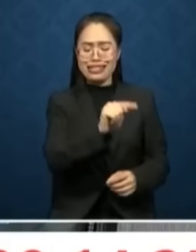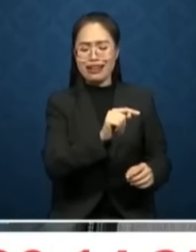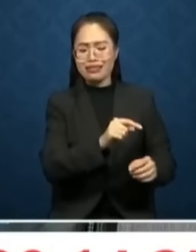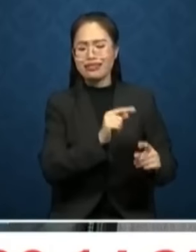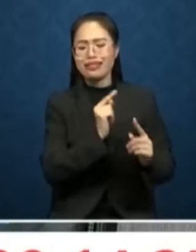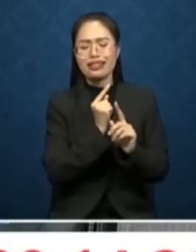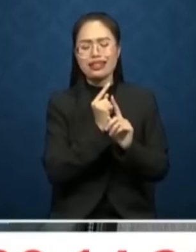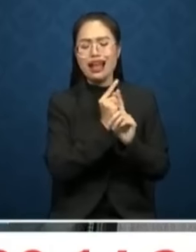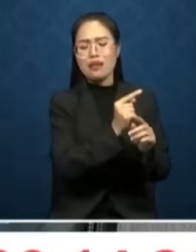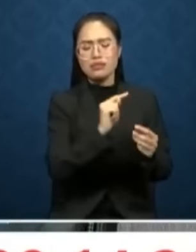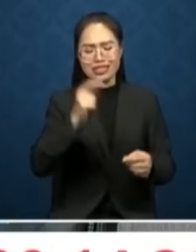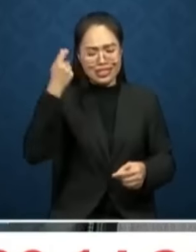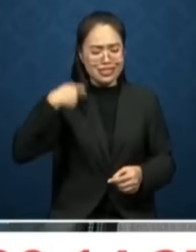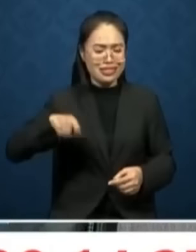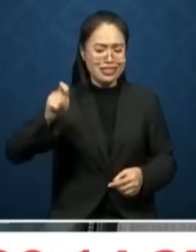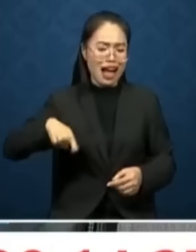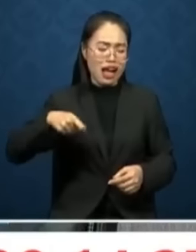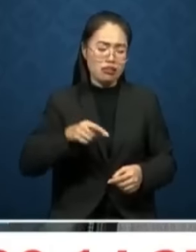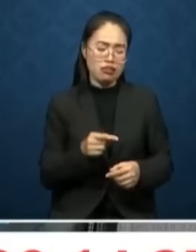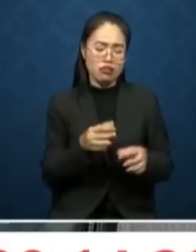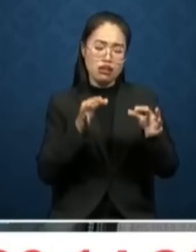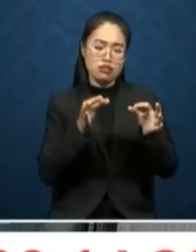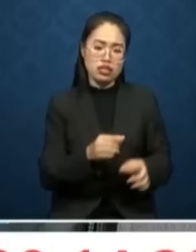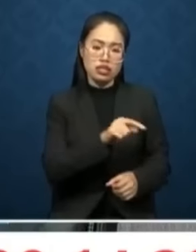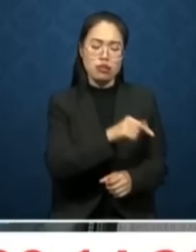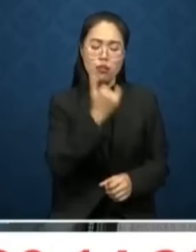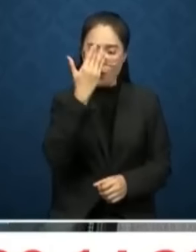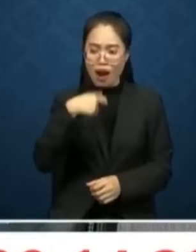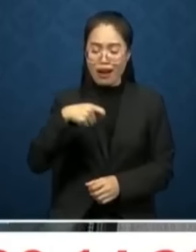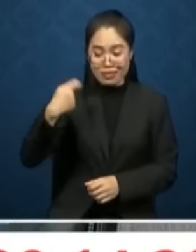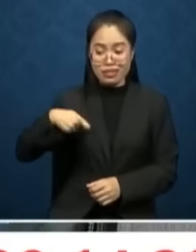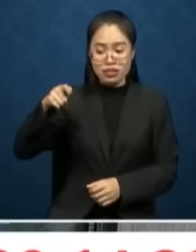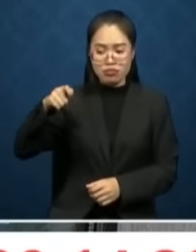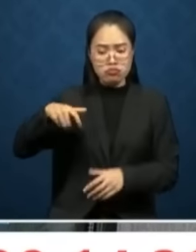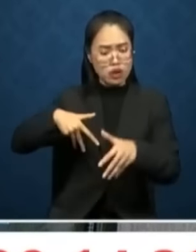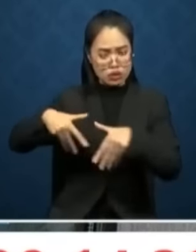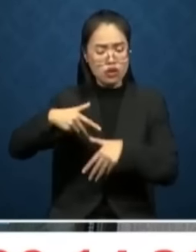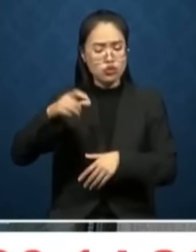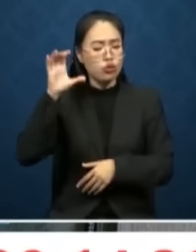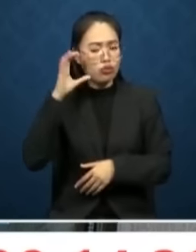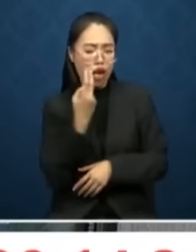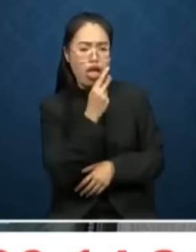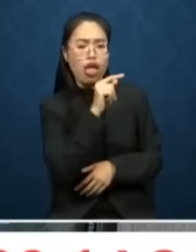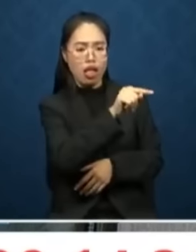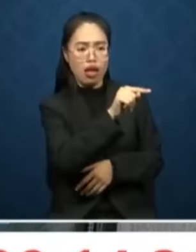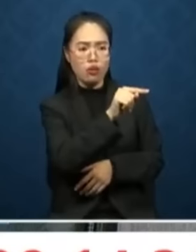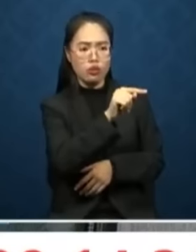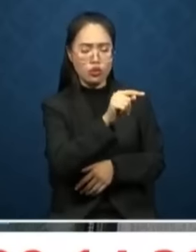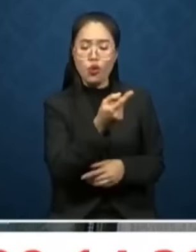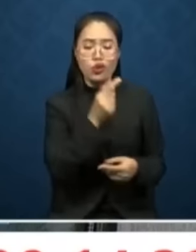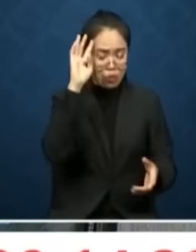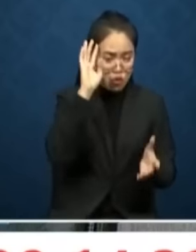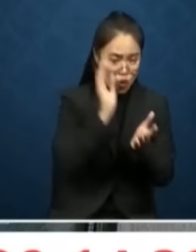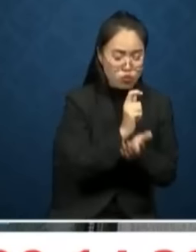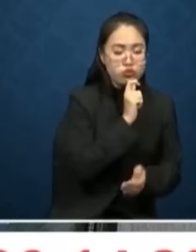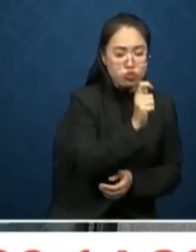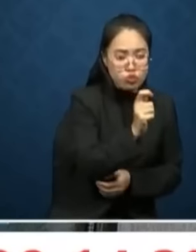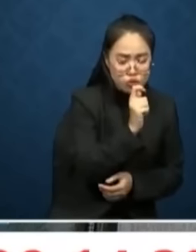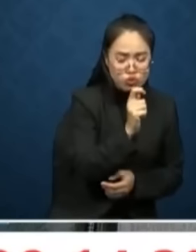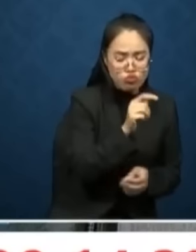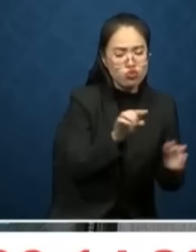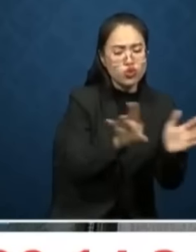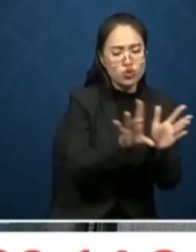ามคำพิพากษาเพราะว่าสาธารณชนเชื่อแล้วนะครับว่าไม่ว่ากระบวนการยุติธรรมตั้งแต่ชั้นพนักงานสอบสวนไปจนท่านถึงชั้นศ